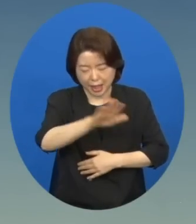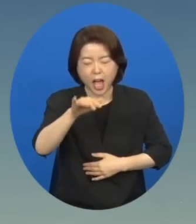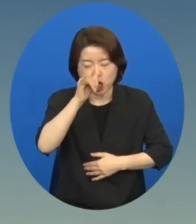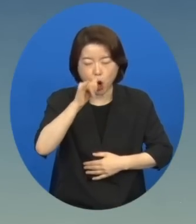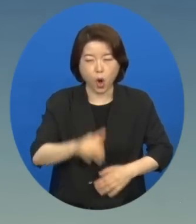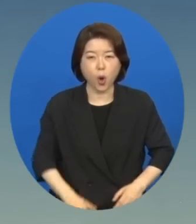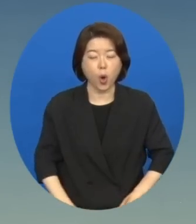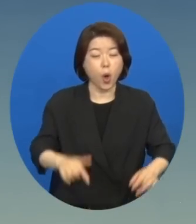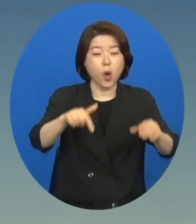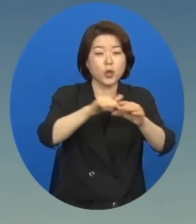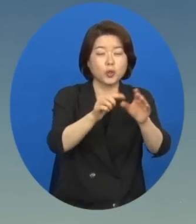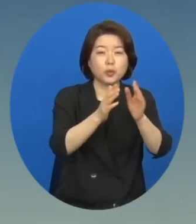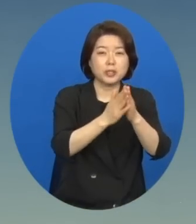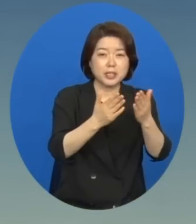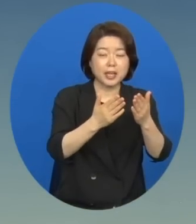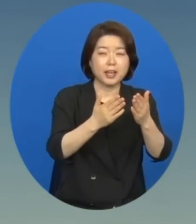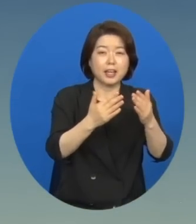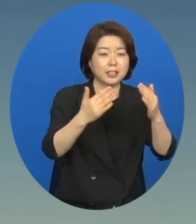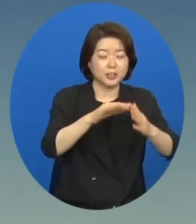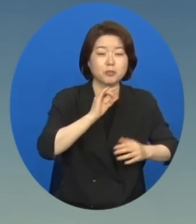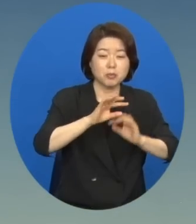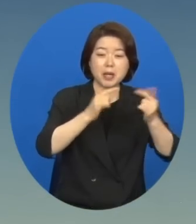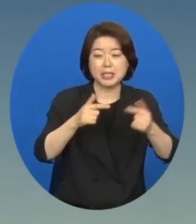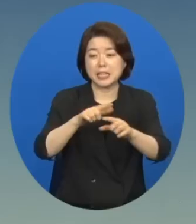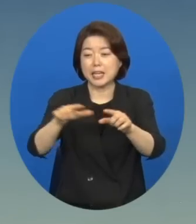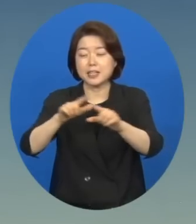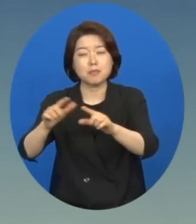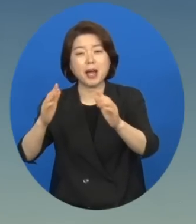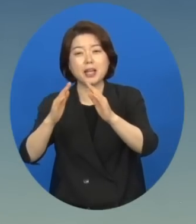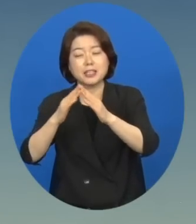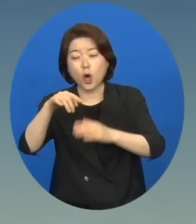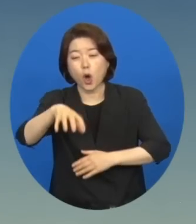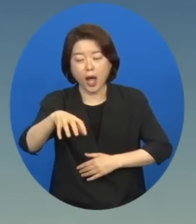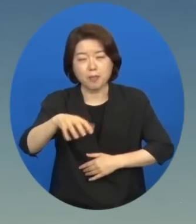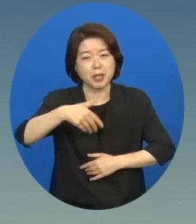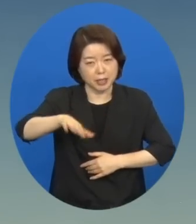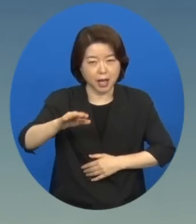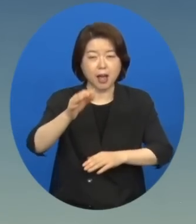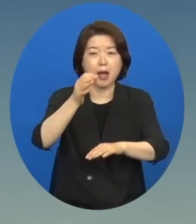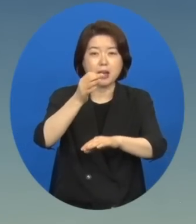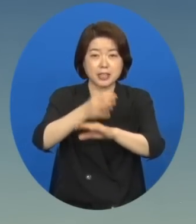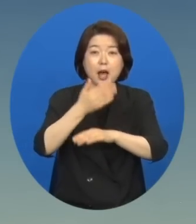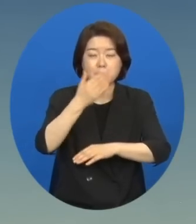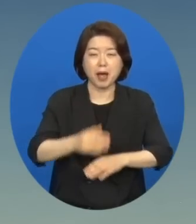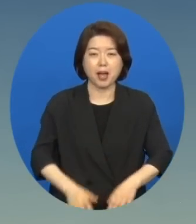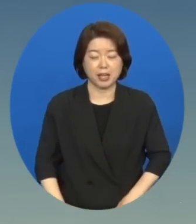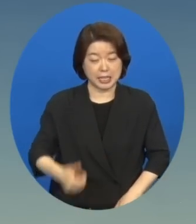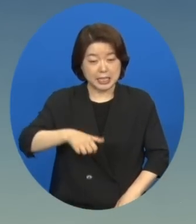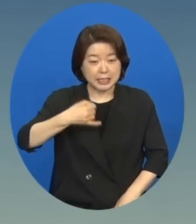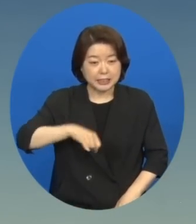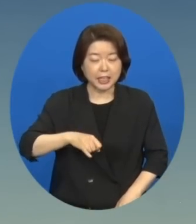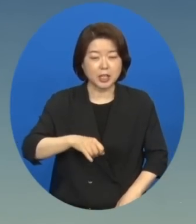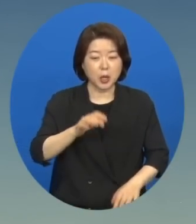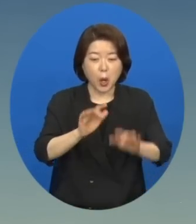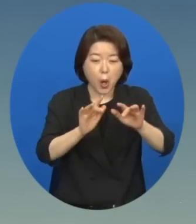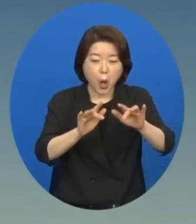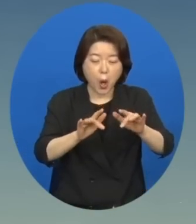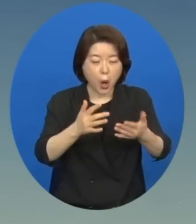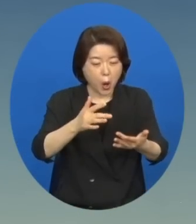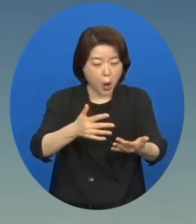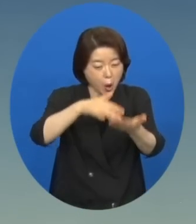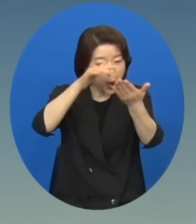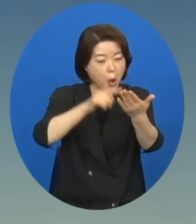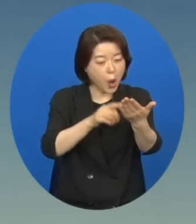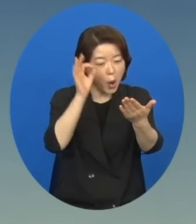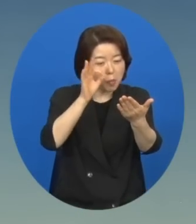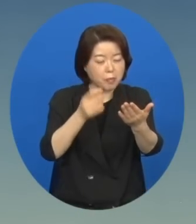기독교 서점뿐만 아니라 일반 서점도 팔아요. 그리고 자녀분들한테 검색해서